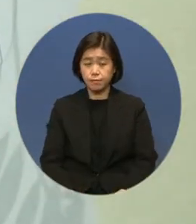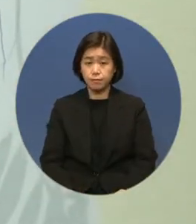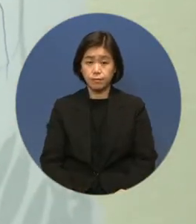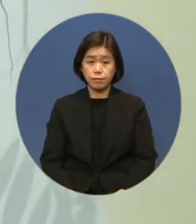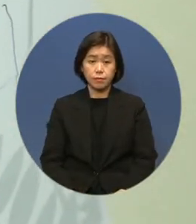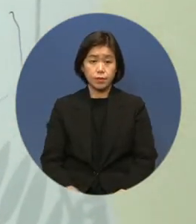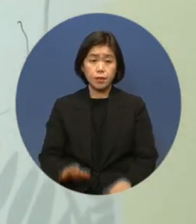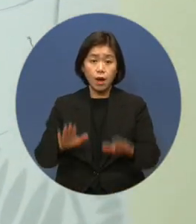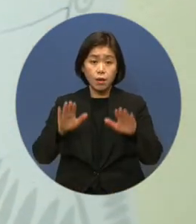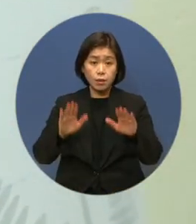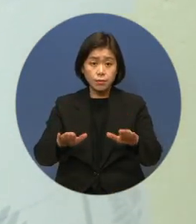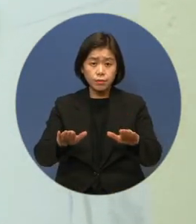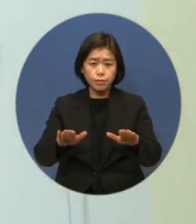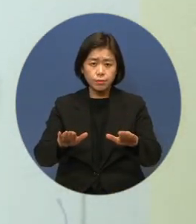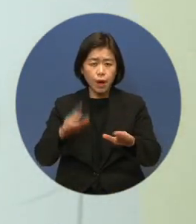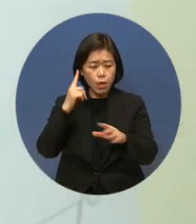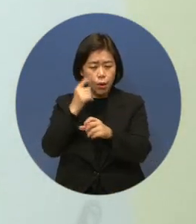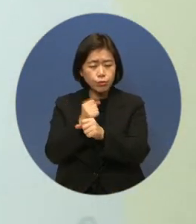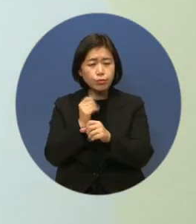개발 중인 걸까요?